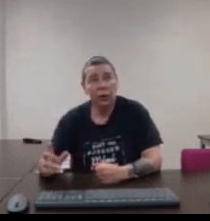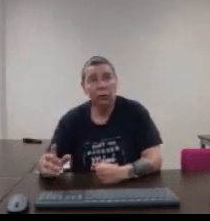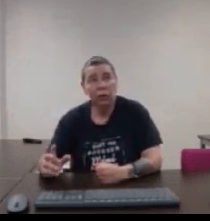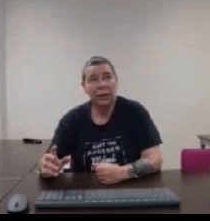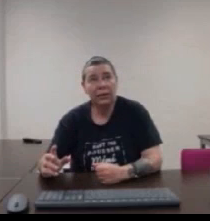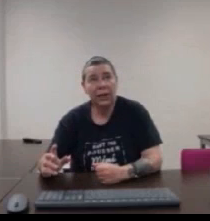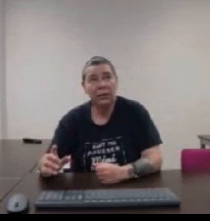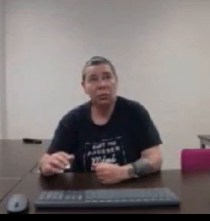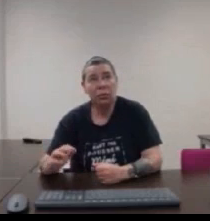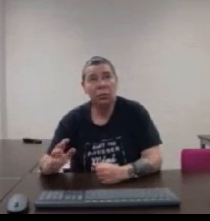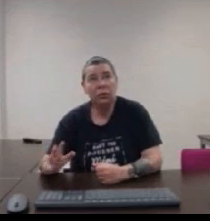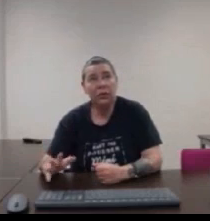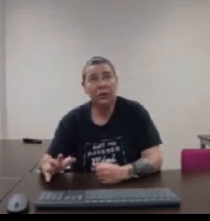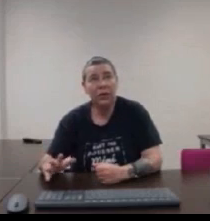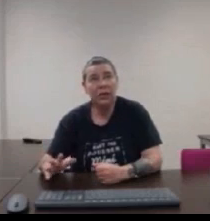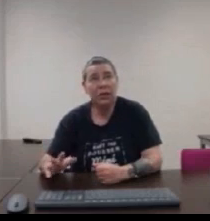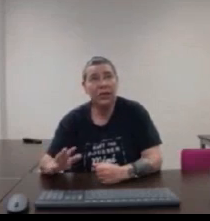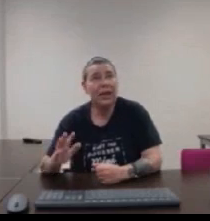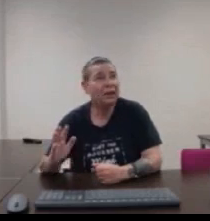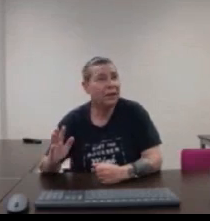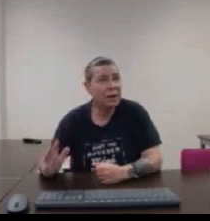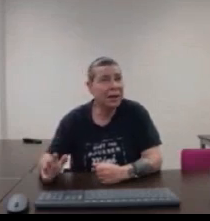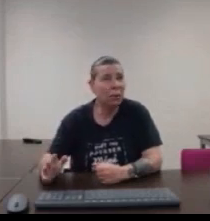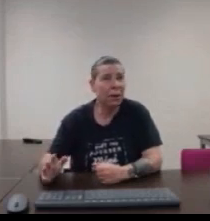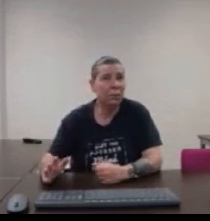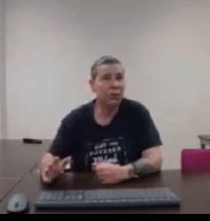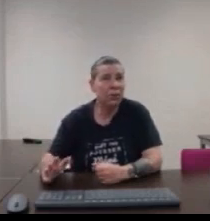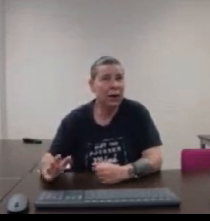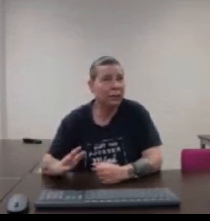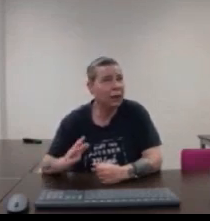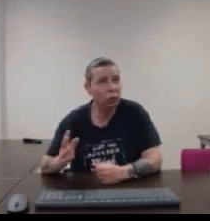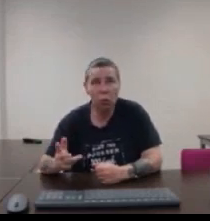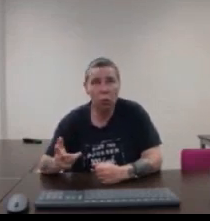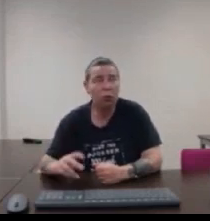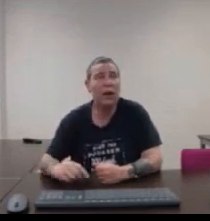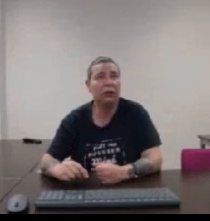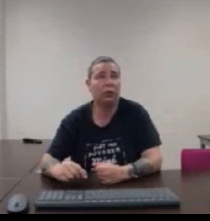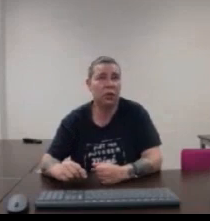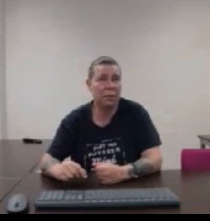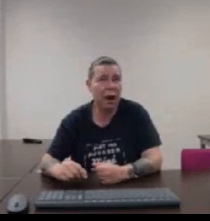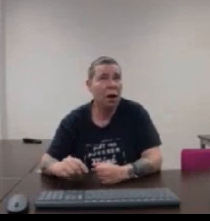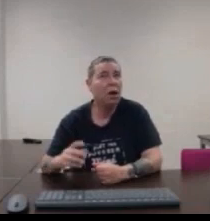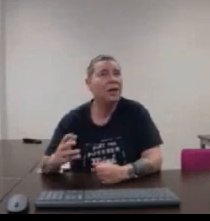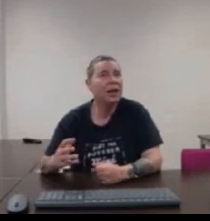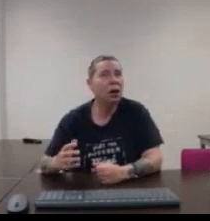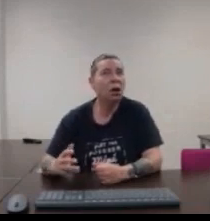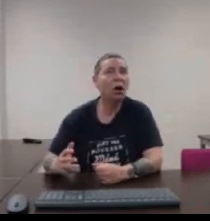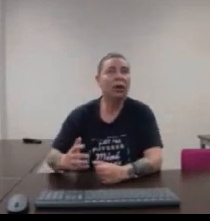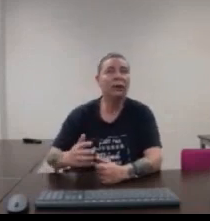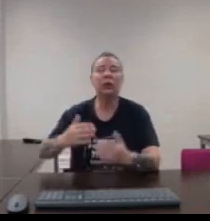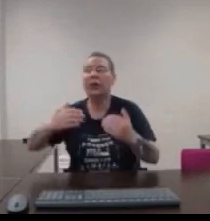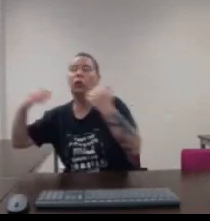Du coup, on revient sur notre installation. Donc, Maud, vous avez dit l'idéal, c'est l'écran perpendiculaire à la fenêtre. Donc, on le retrouve là sur ce schéma.